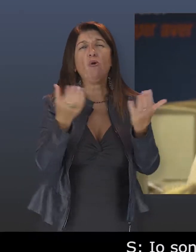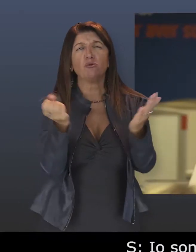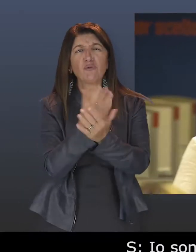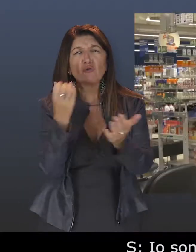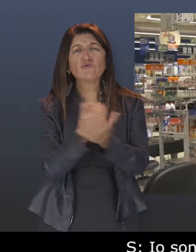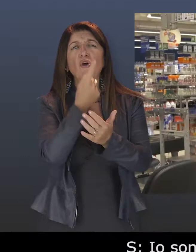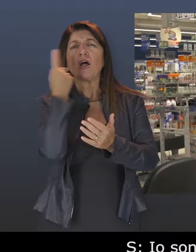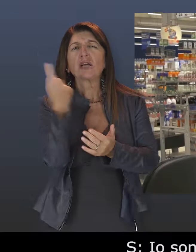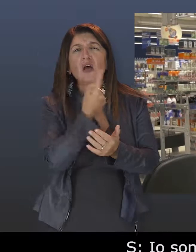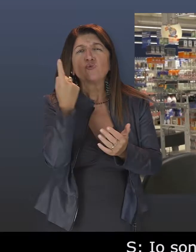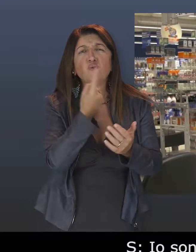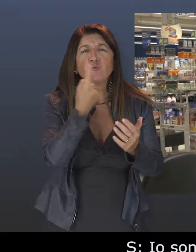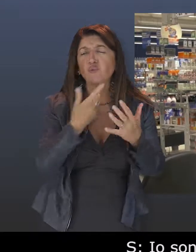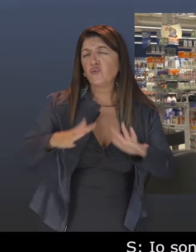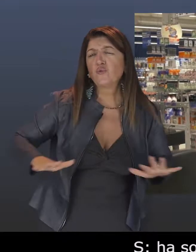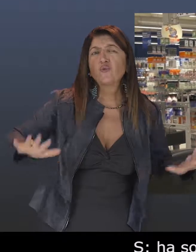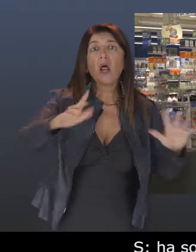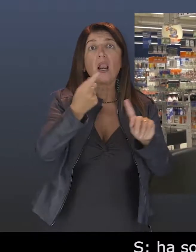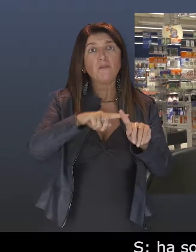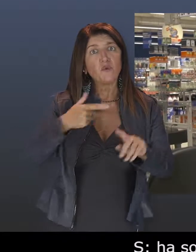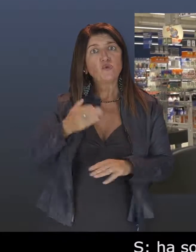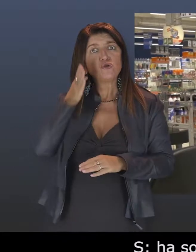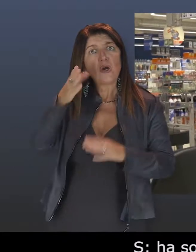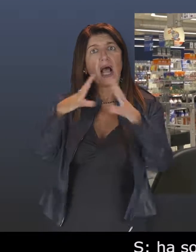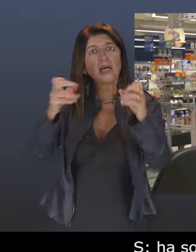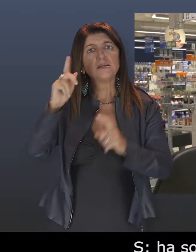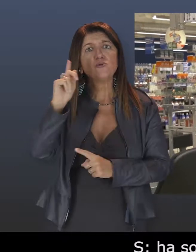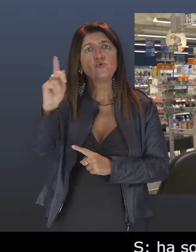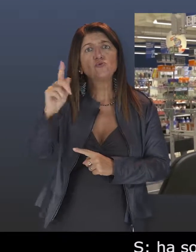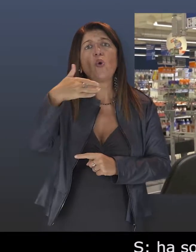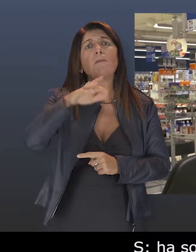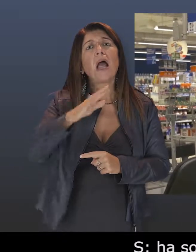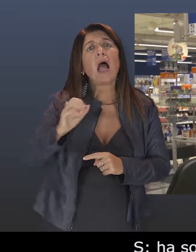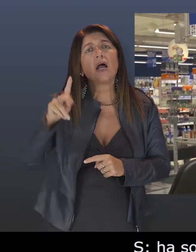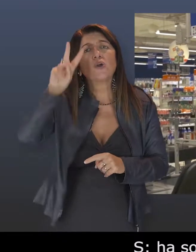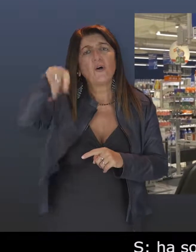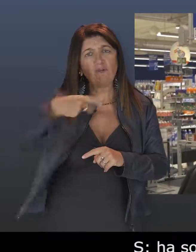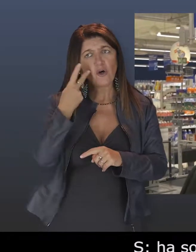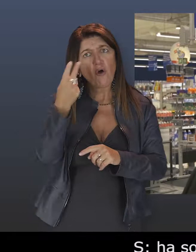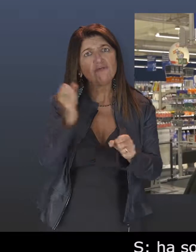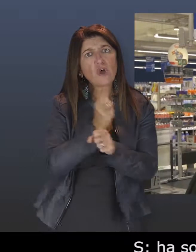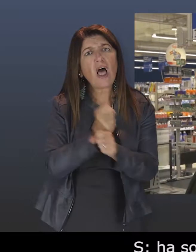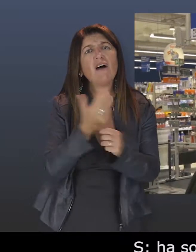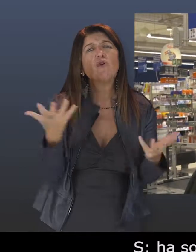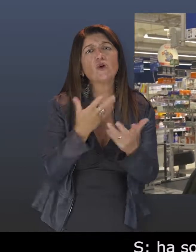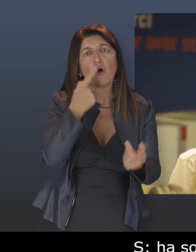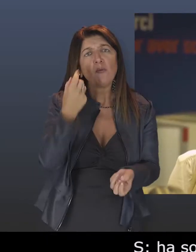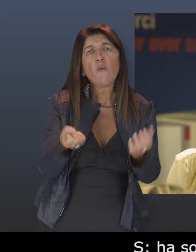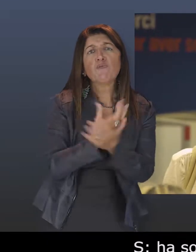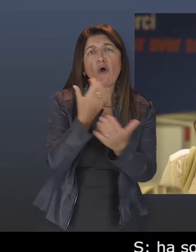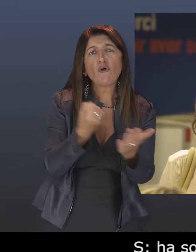anche in azienda da Mario, ho visto come lavora. Ma sono prodotti freschi e di stagione. Ci sono andata con alcuni membri del mio GAS.